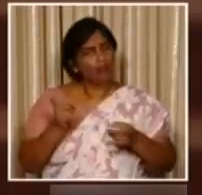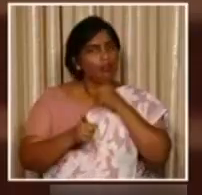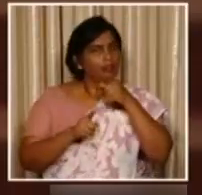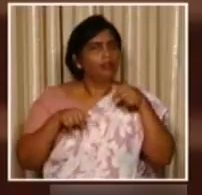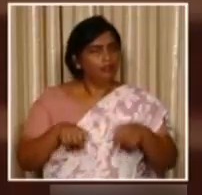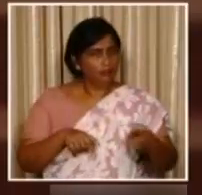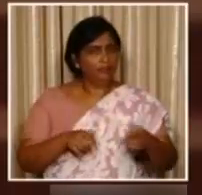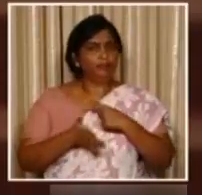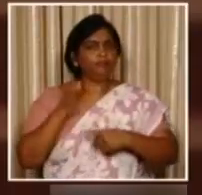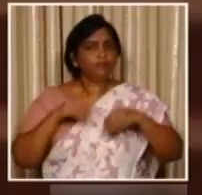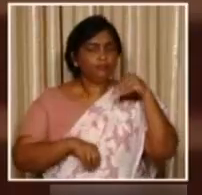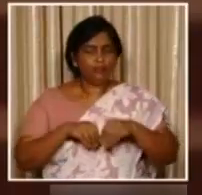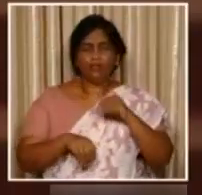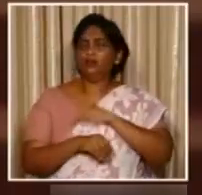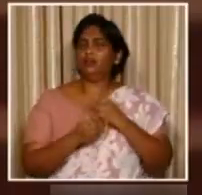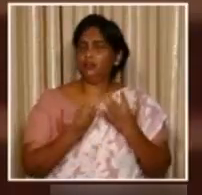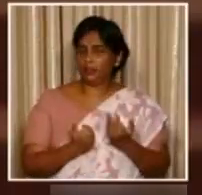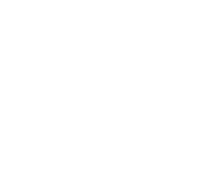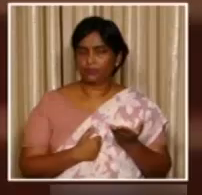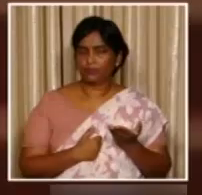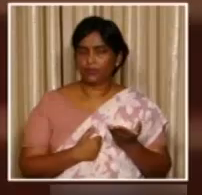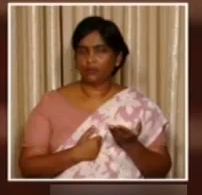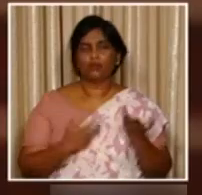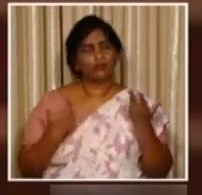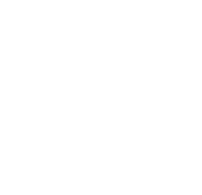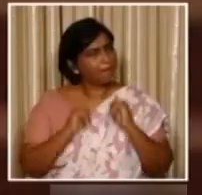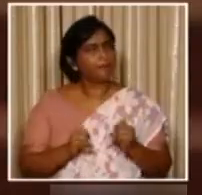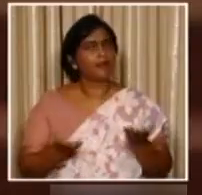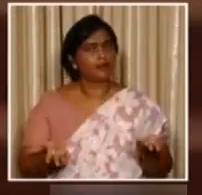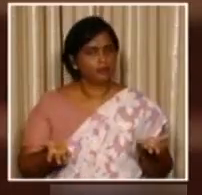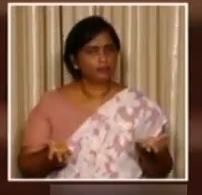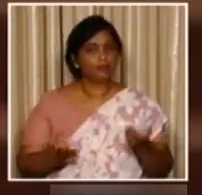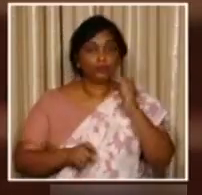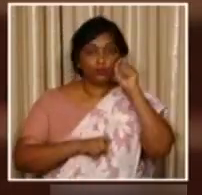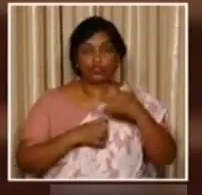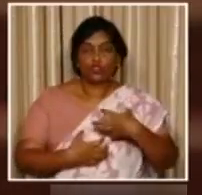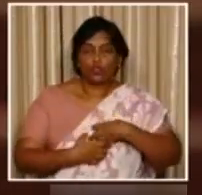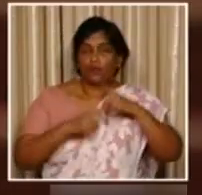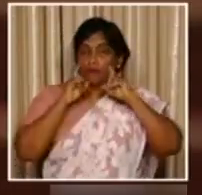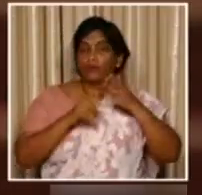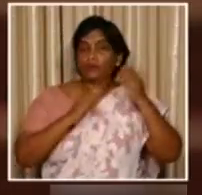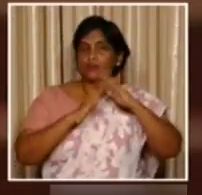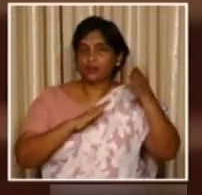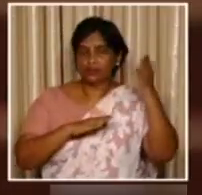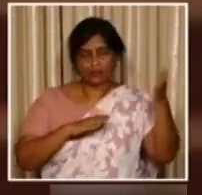අද දවසේ මේ දේශපාලන වාසියක් ගන්න එන ගරුකත් නියෝජ්‍ය කතානායකතුමනි. හරි වැරදි මෙව්වා. මිනිසු දුක් විඳිනවා අදටත් ගම්